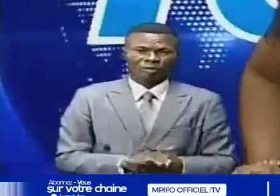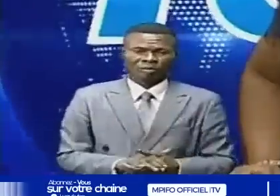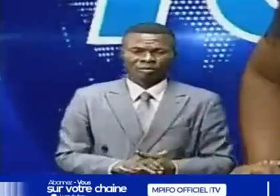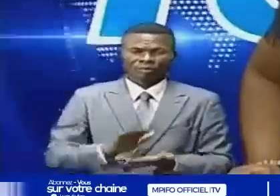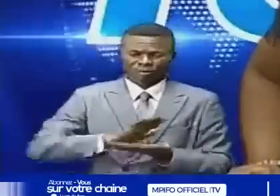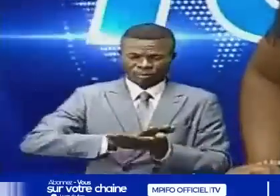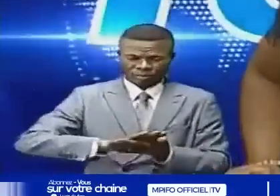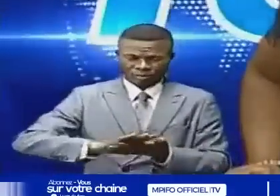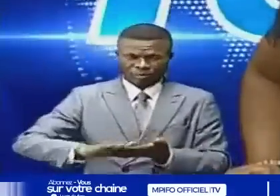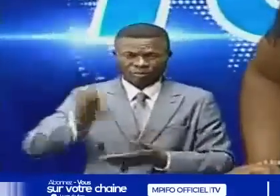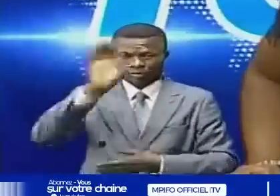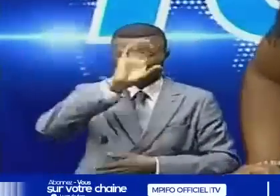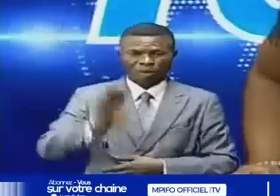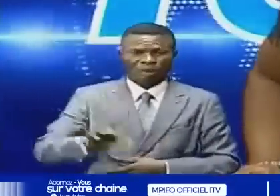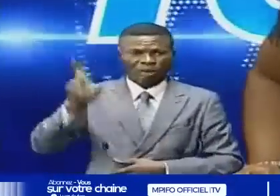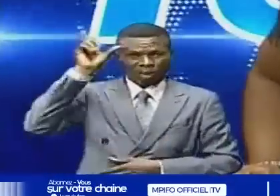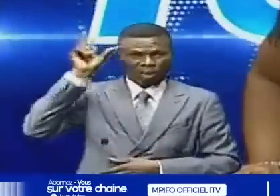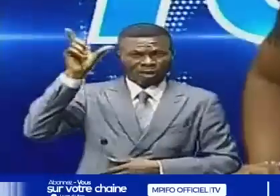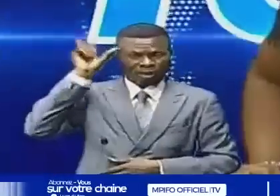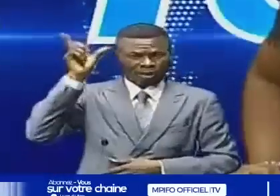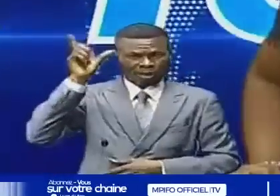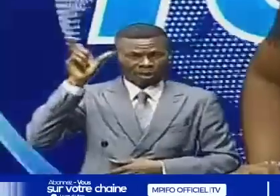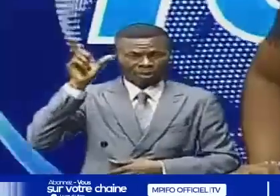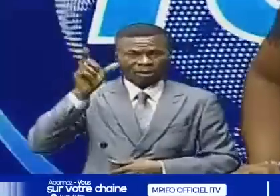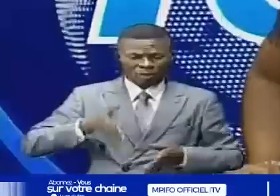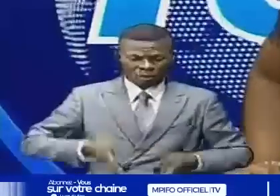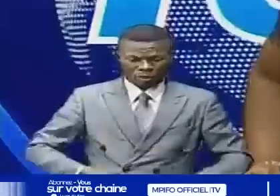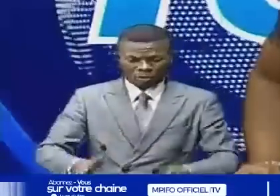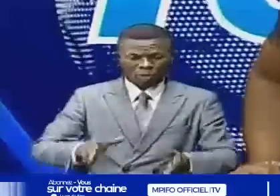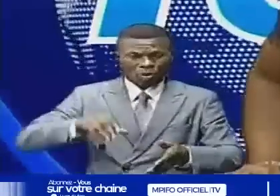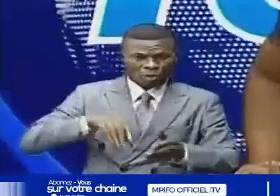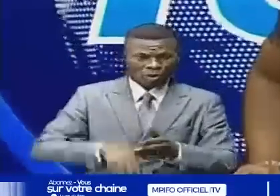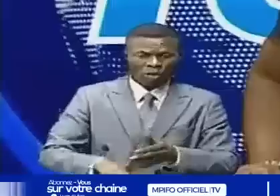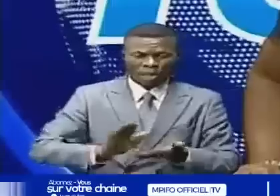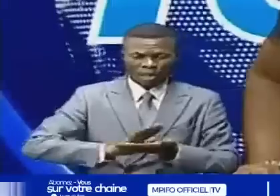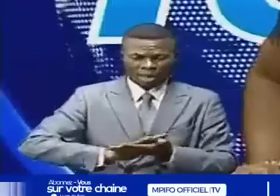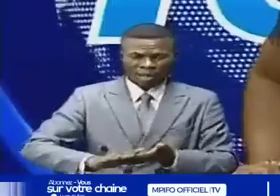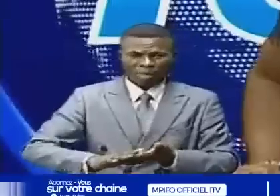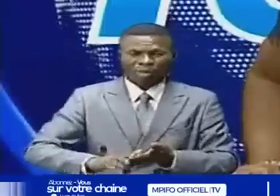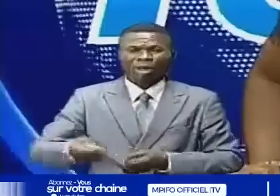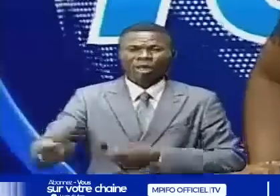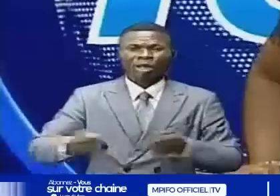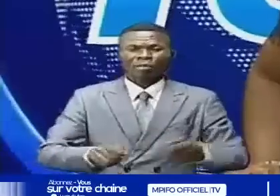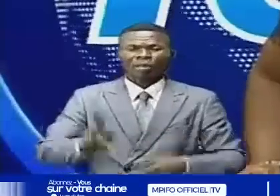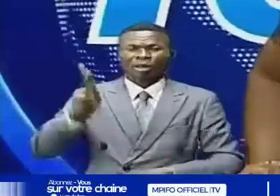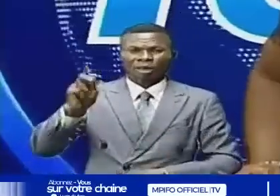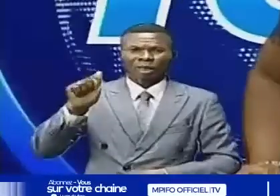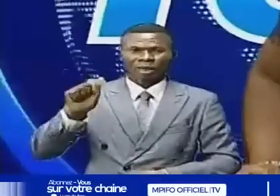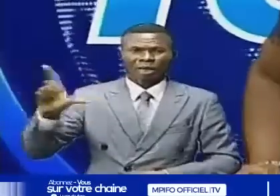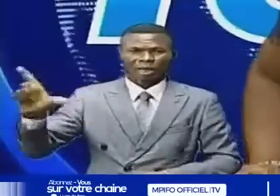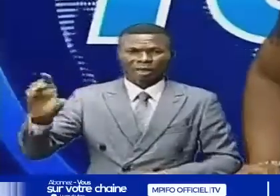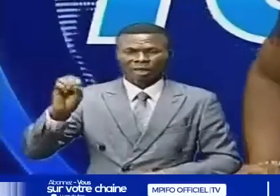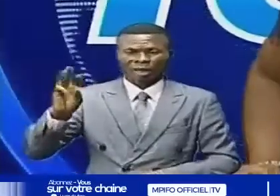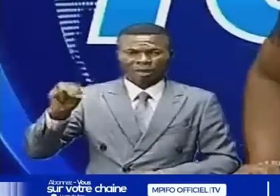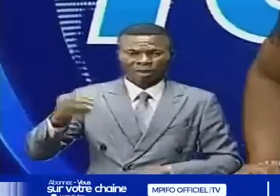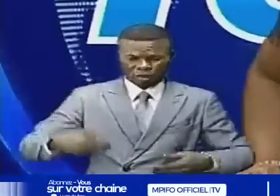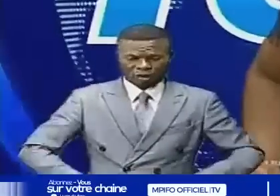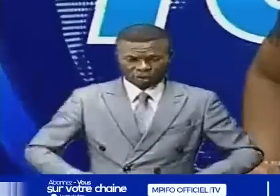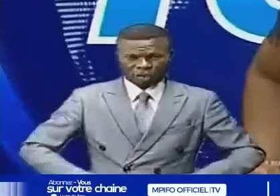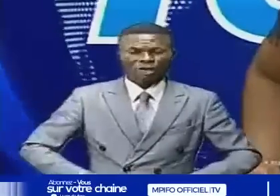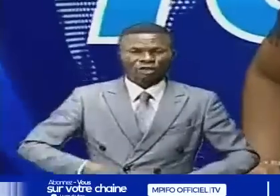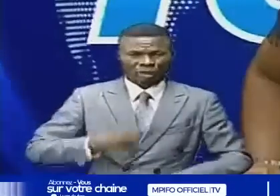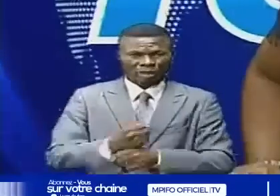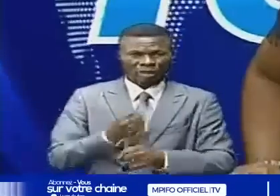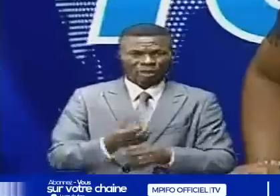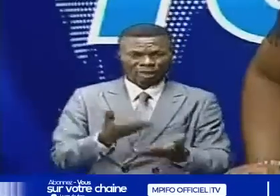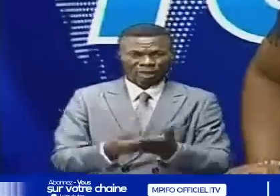L'assainissement de la commune de Lingwala, le curage de caniveau et la propreté du marché de Kalembelembe étaient réalisés par la jeunesse de cette commune